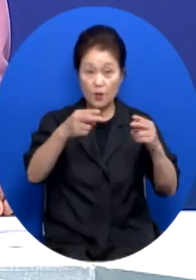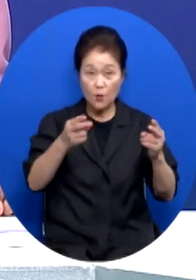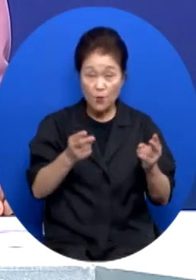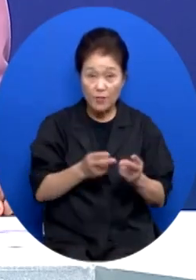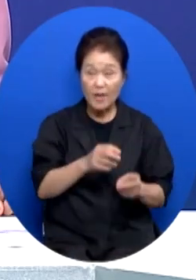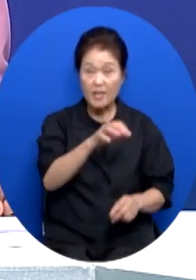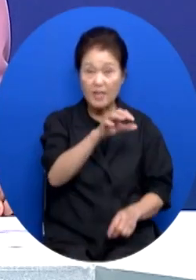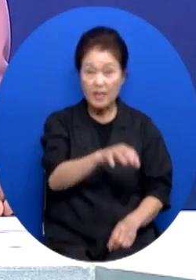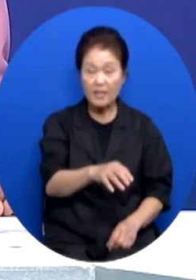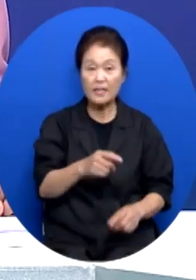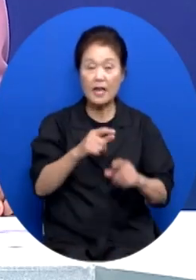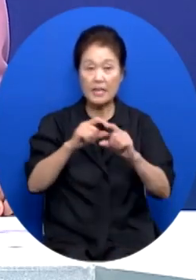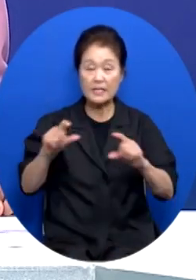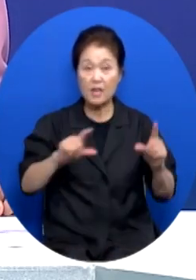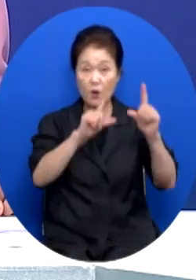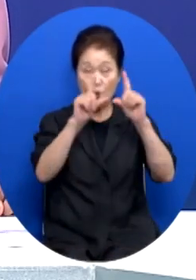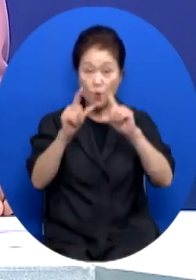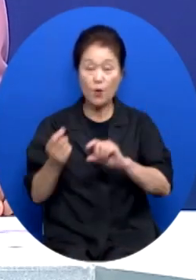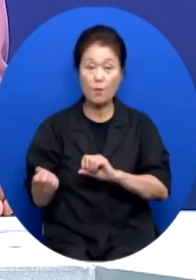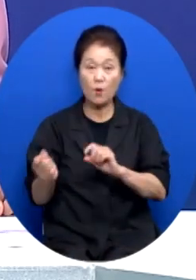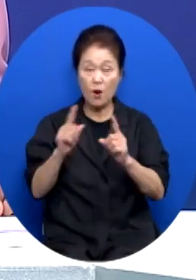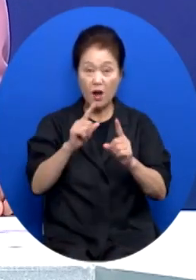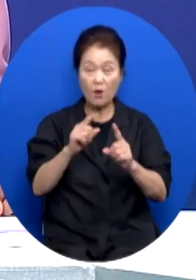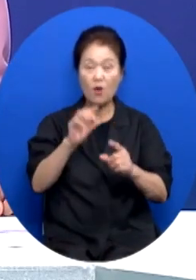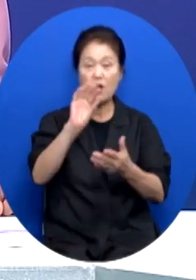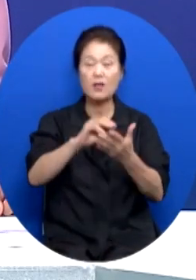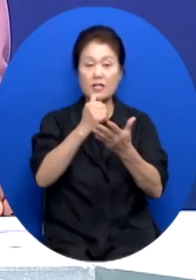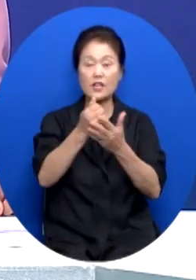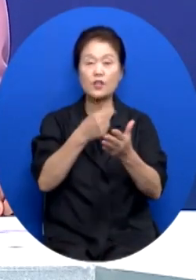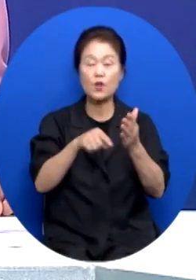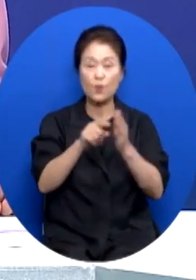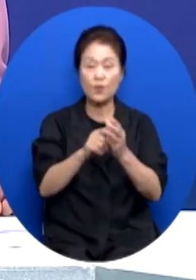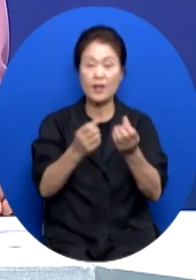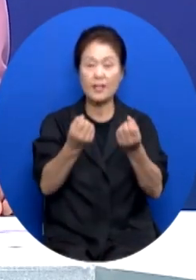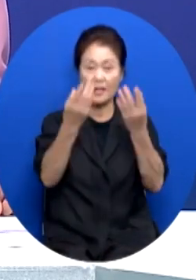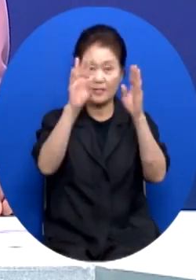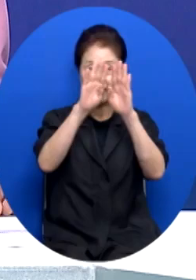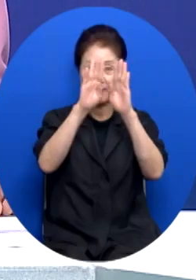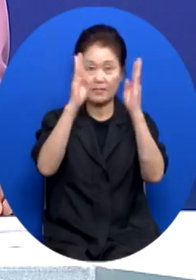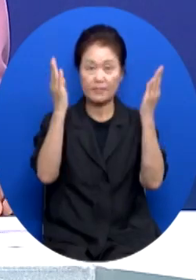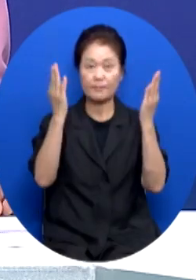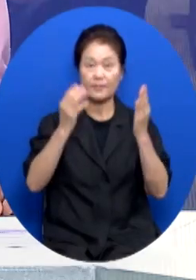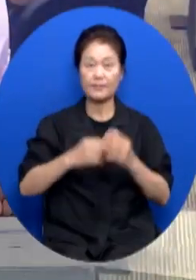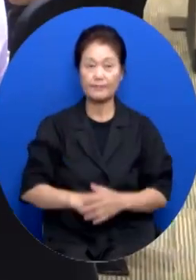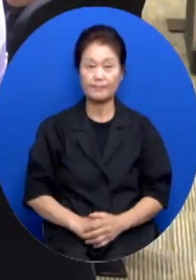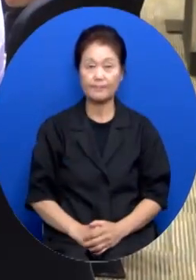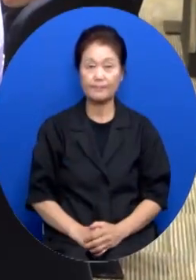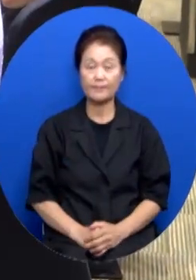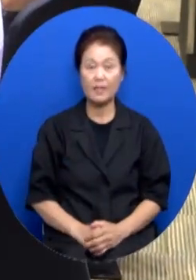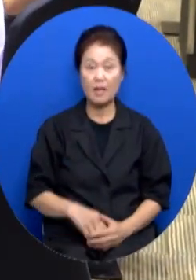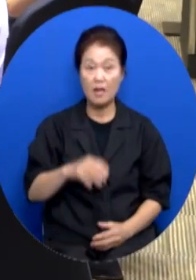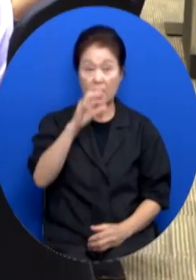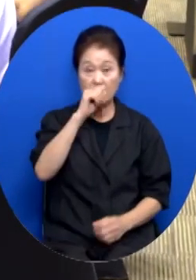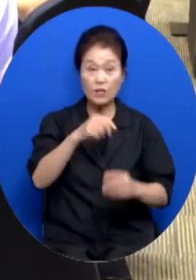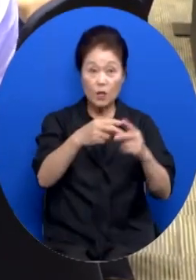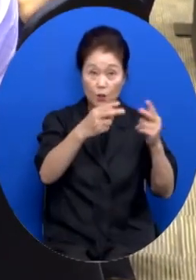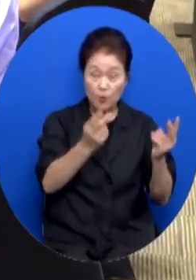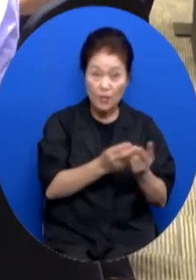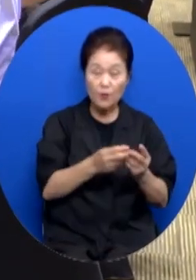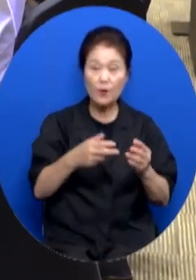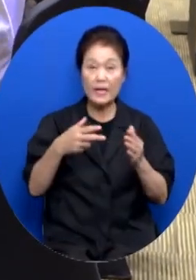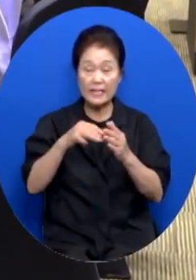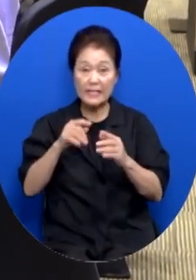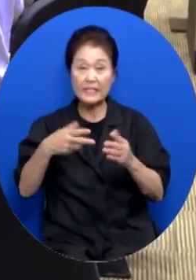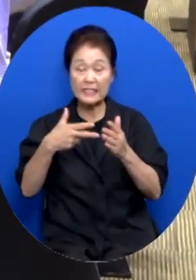선한 울타리가 일상을 회복하고 비전을 찾는 크리스천 멘트 캠프를 개최했습니다 선한 울타리와